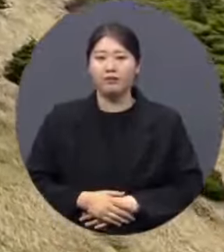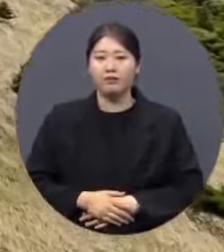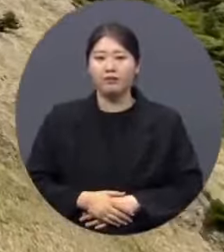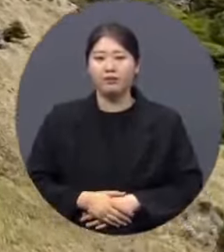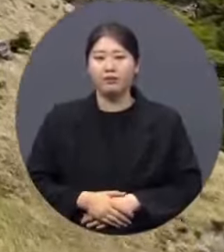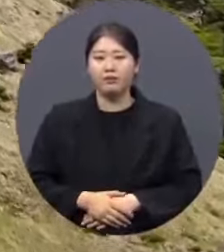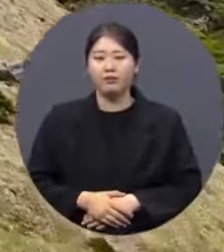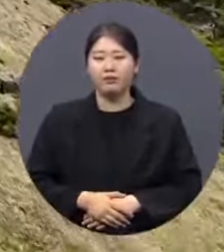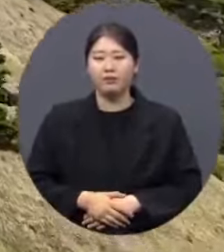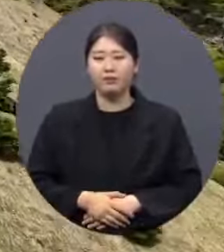섭입니다